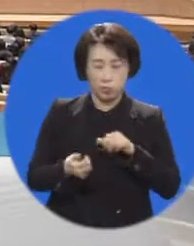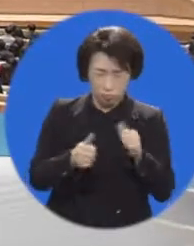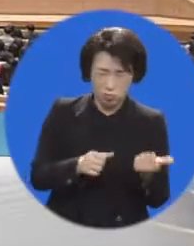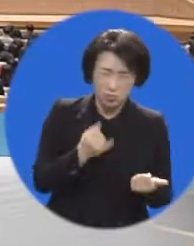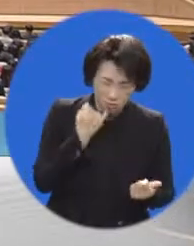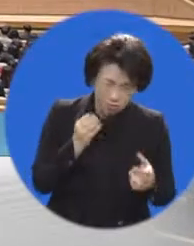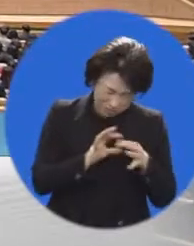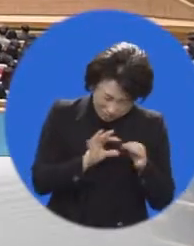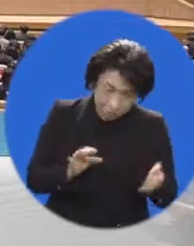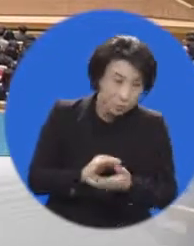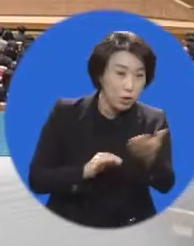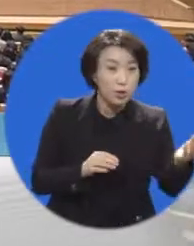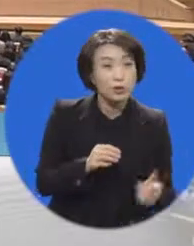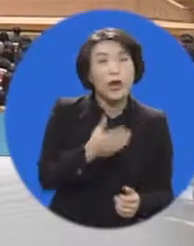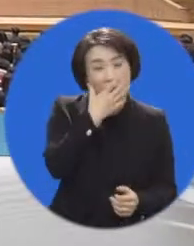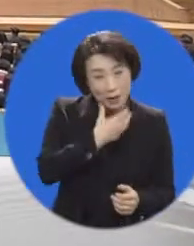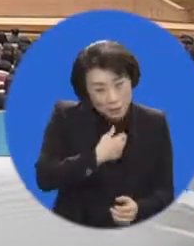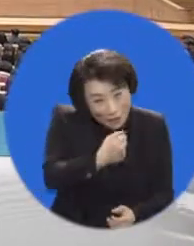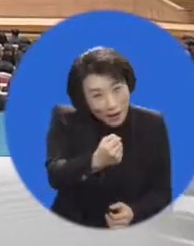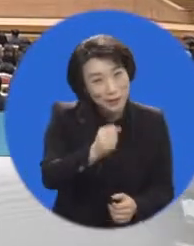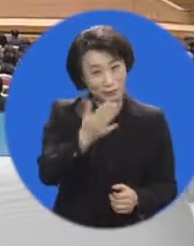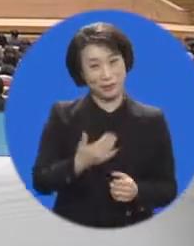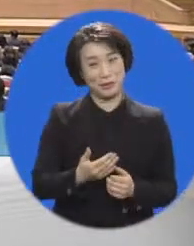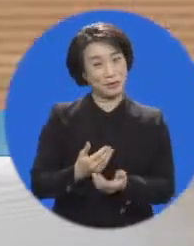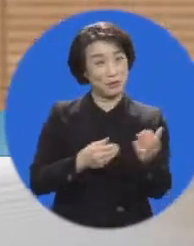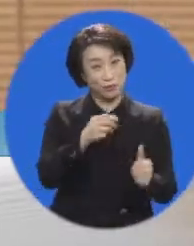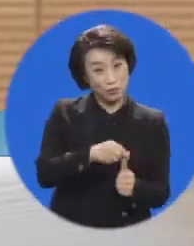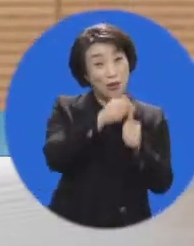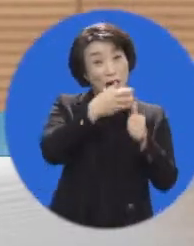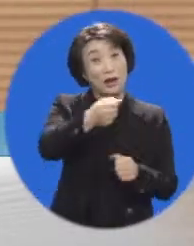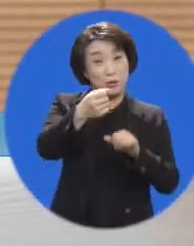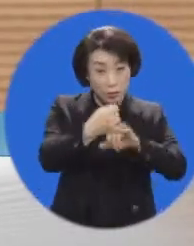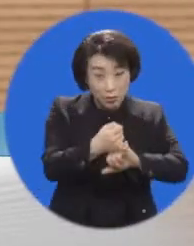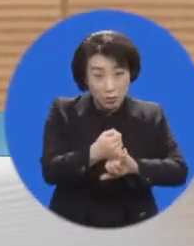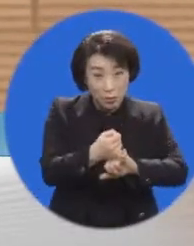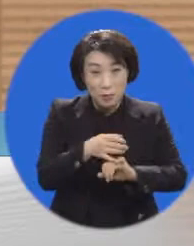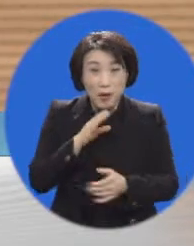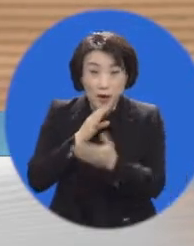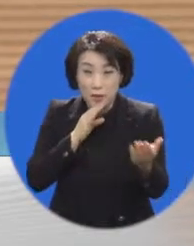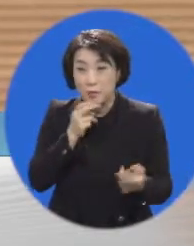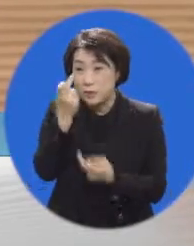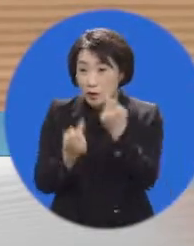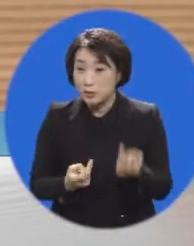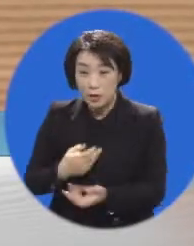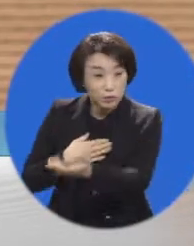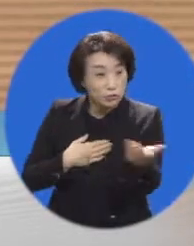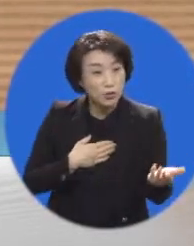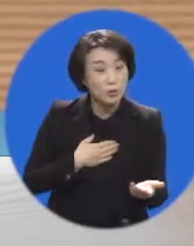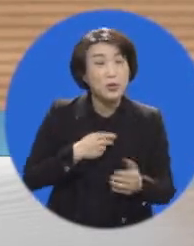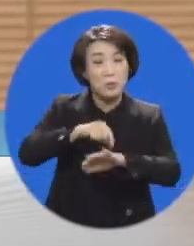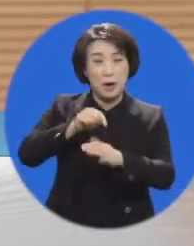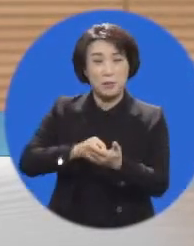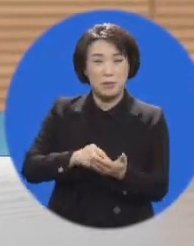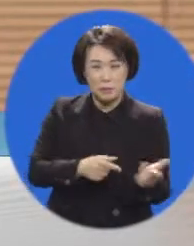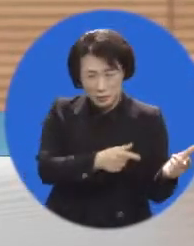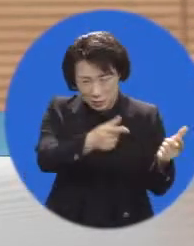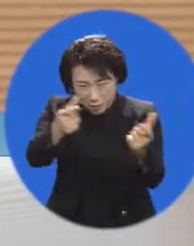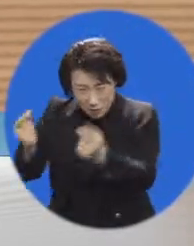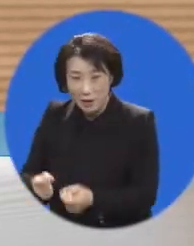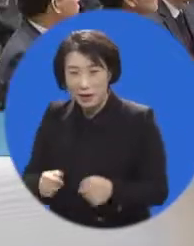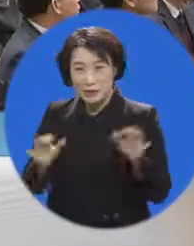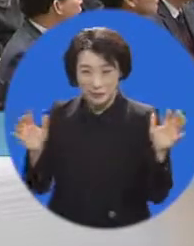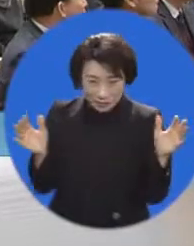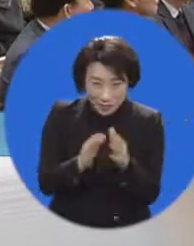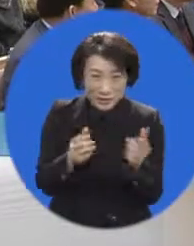좋으니 너만은 행복해야 돼. 우리 형제들의 마음이 다 이래 되기를 주님